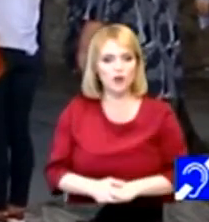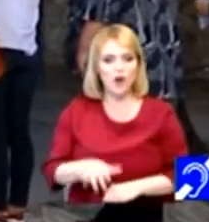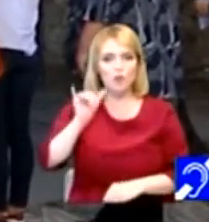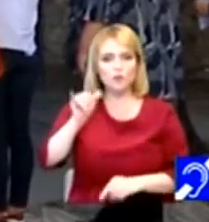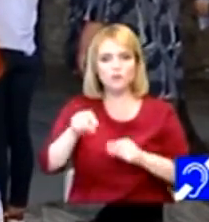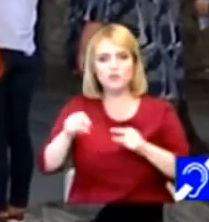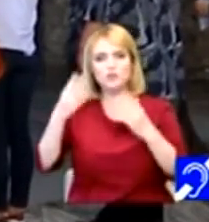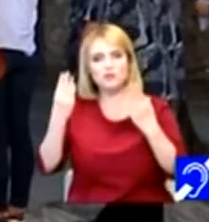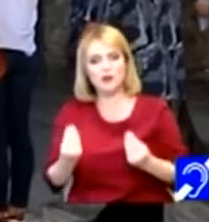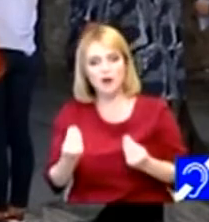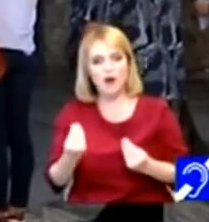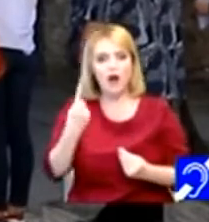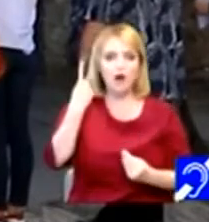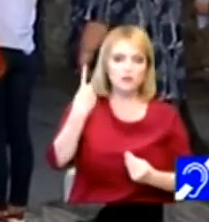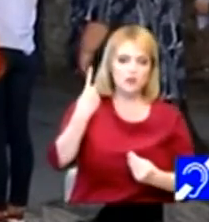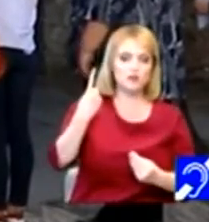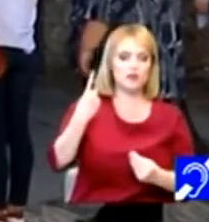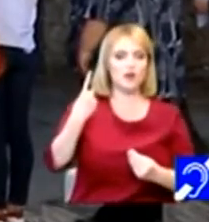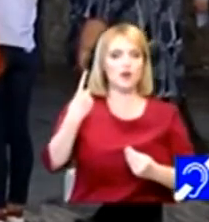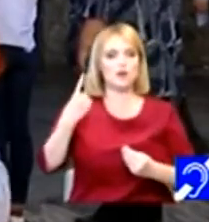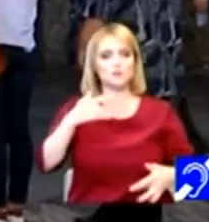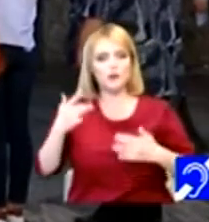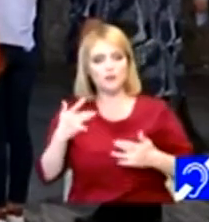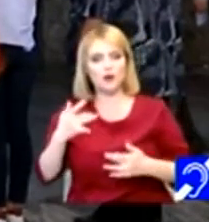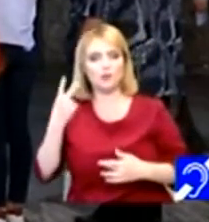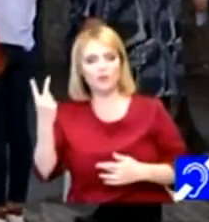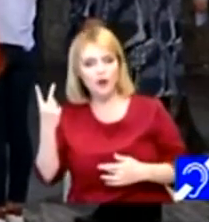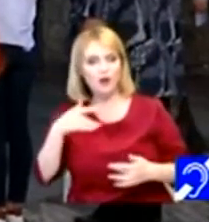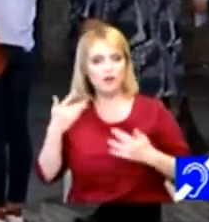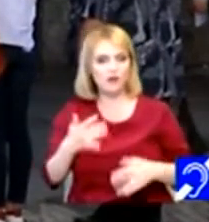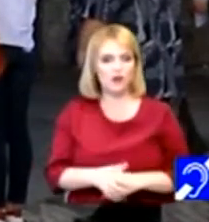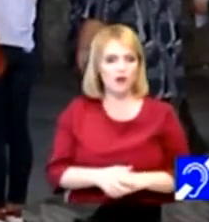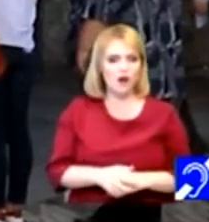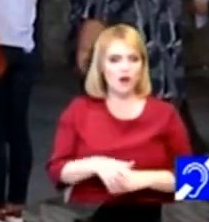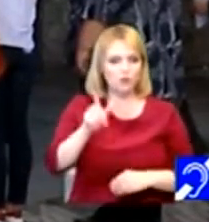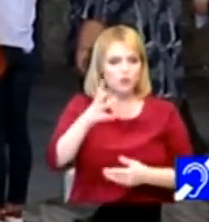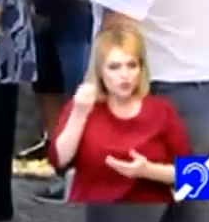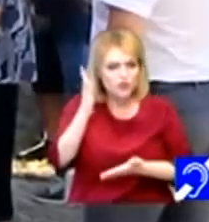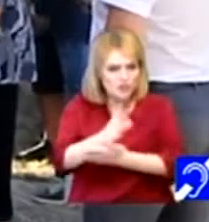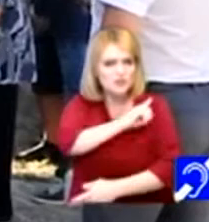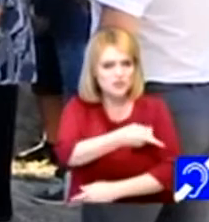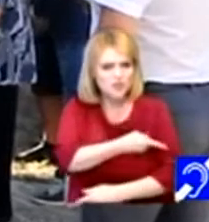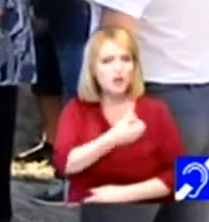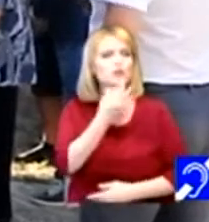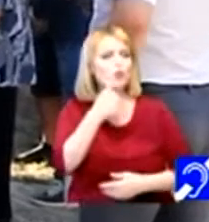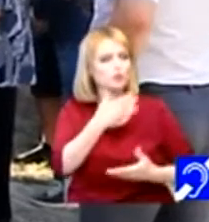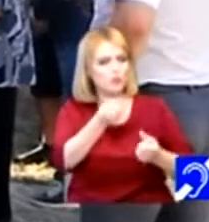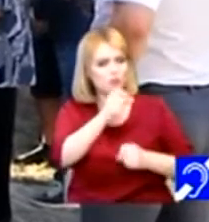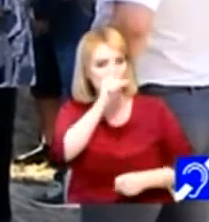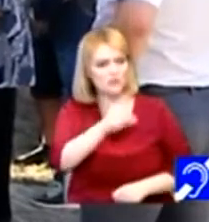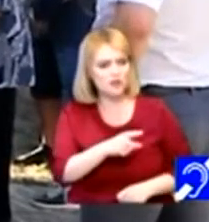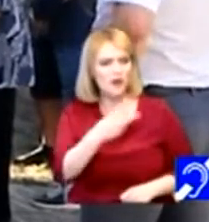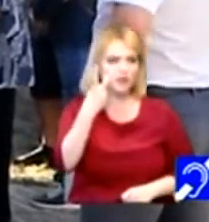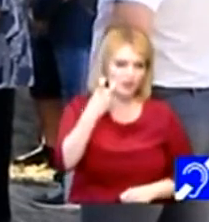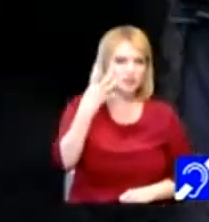două, dar el este în putere, el este lucru. Cât vrei să primească el? 200-400 de lei pe lună? Actorii spun că nu vor accepta